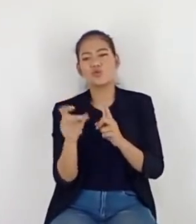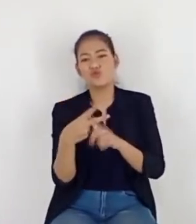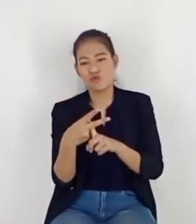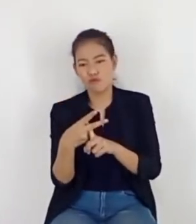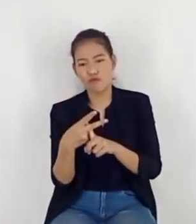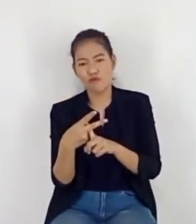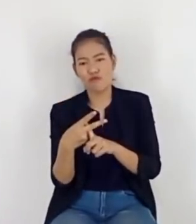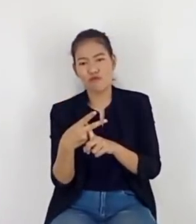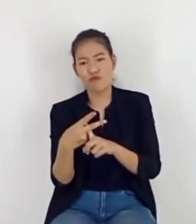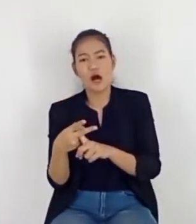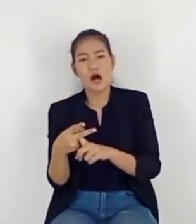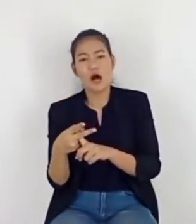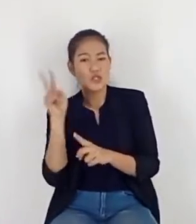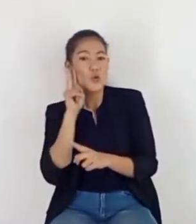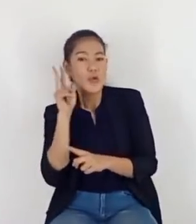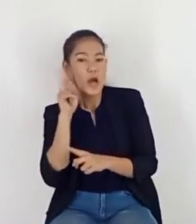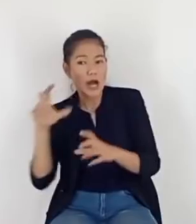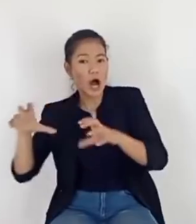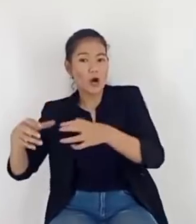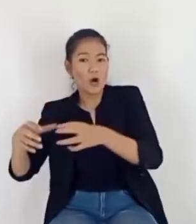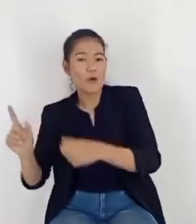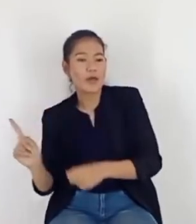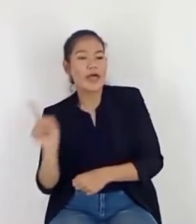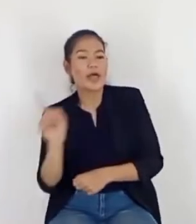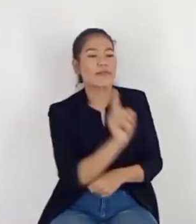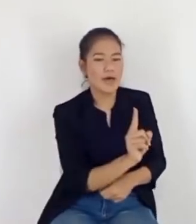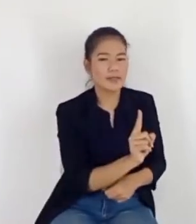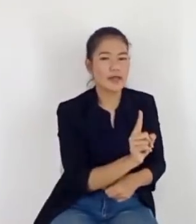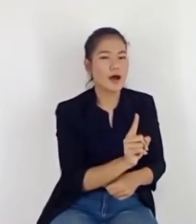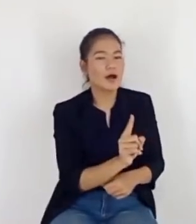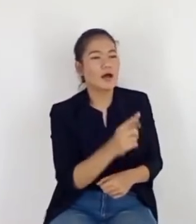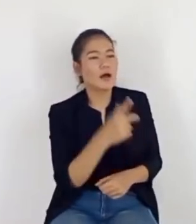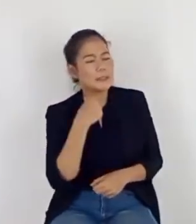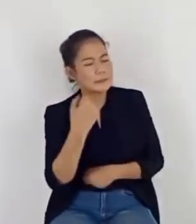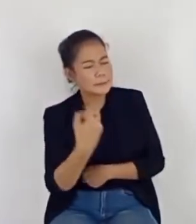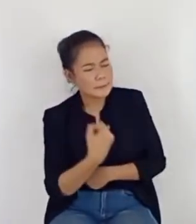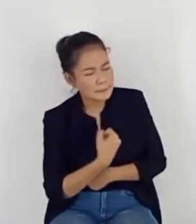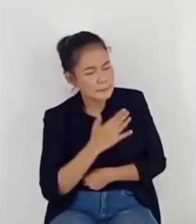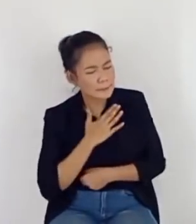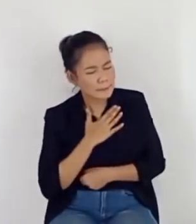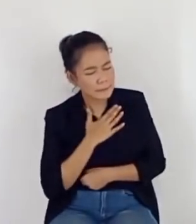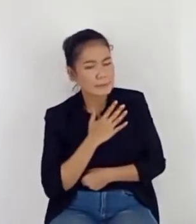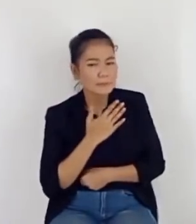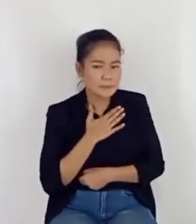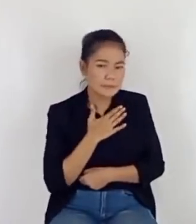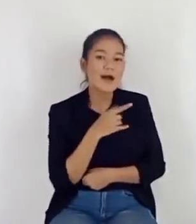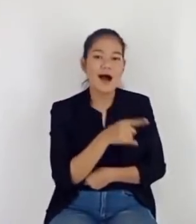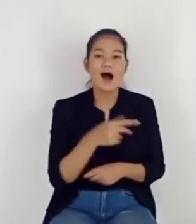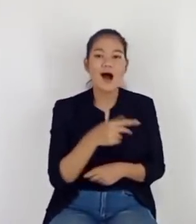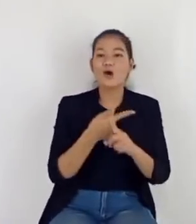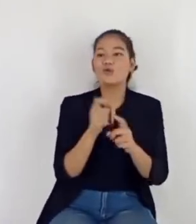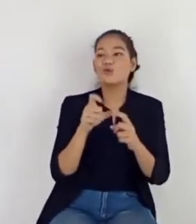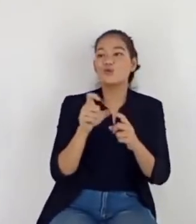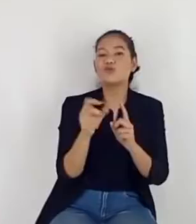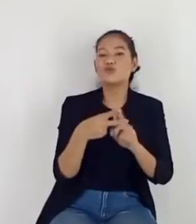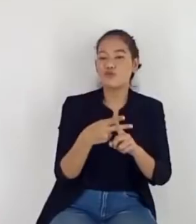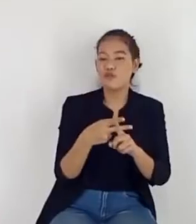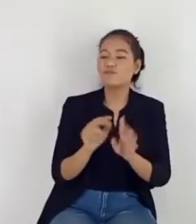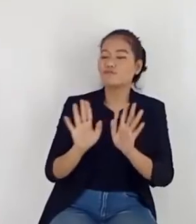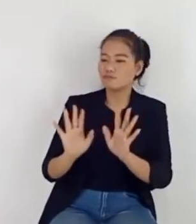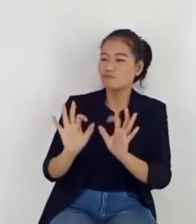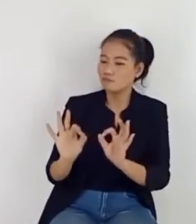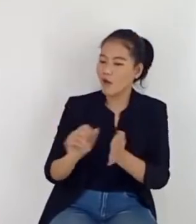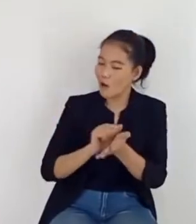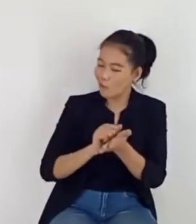dan menyesali perbuatan jahatnya yang dilakukannya. Yusuf mengampuni dan